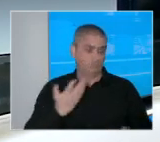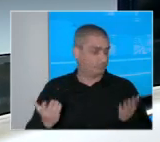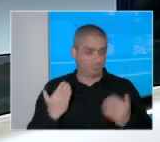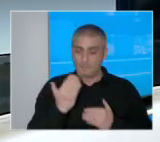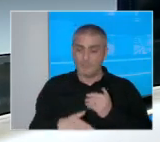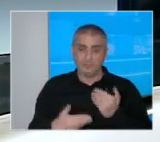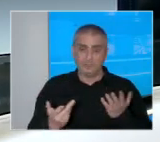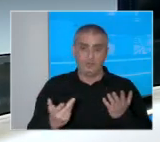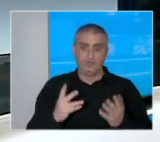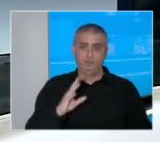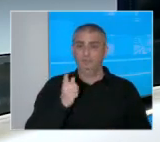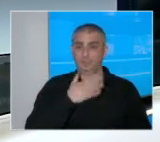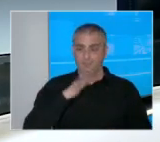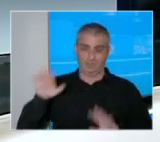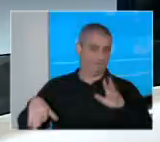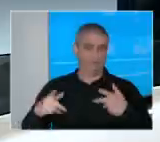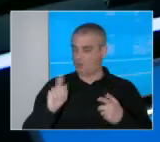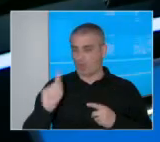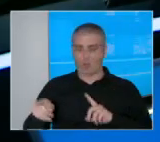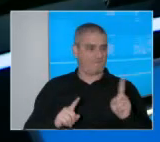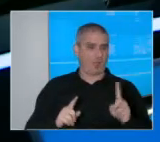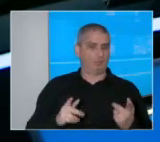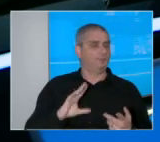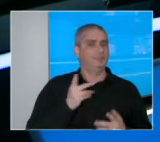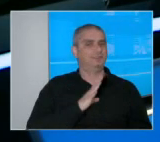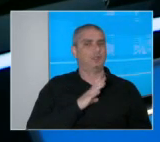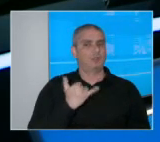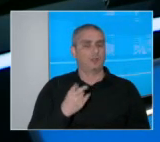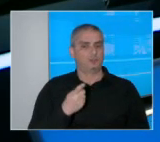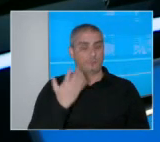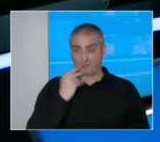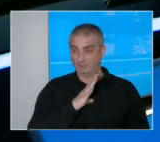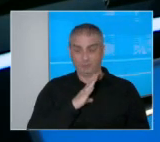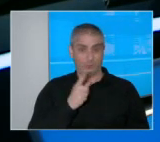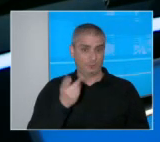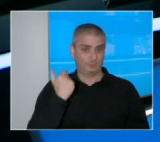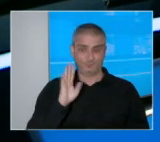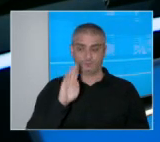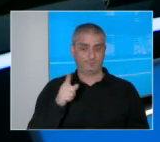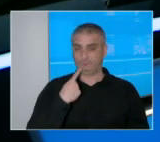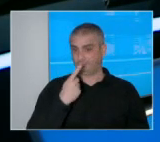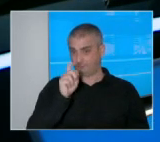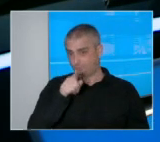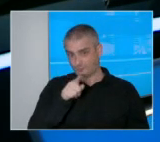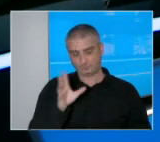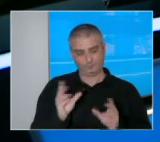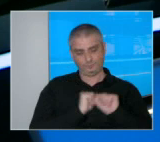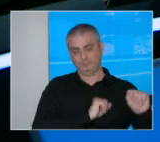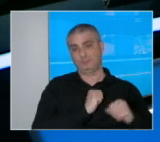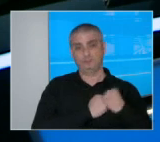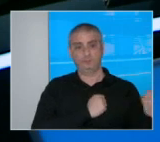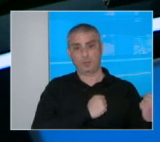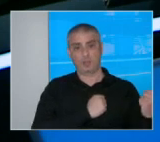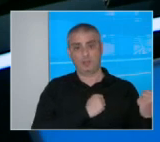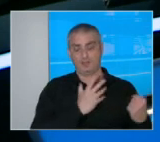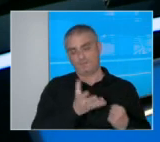ובסוף כשאתה מנסה להיות גם וגם, אתה לא זה ולא זה. מה הסיכון שלו עכשיו? בעבר הסיכון הגדול שלו היה נתניהו, אמר, האיש הזה ילך עם השמאל,